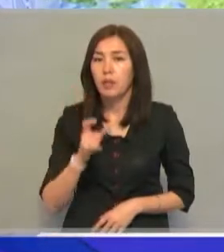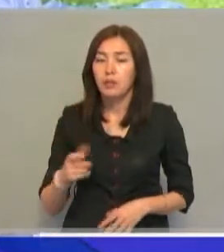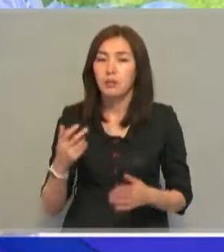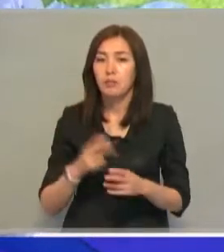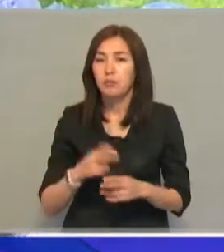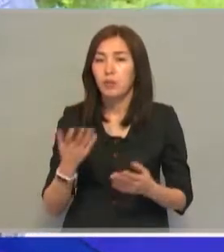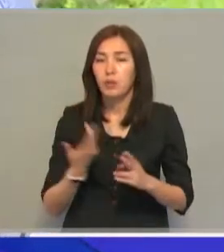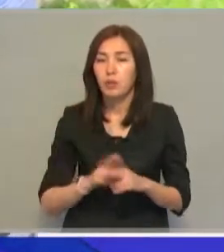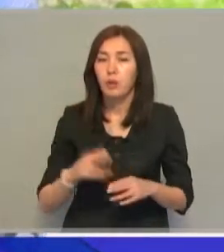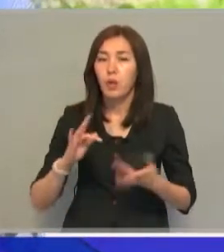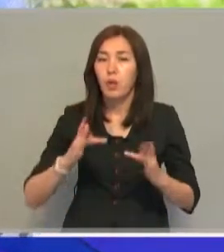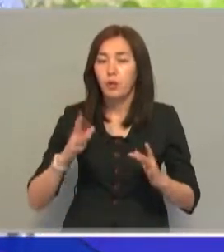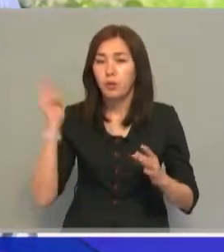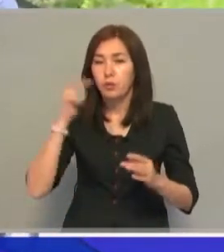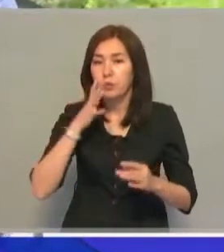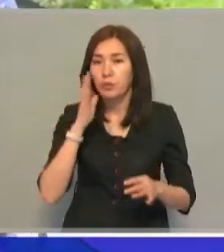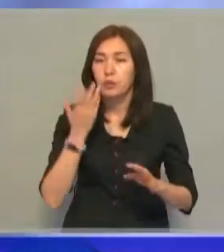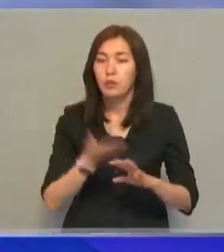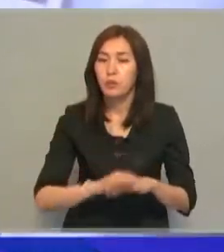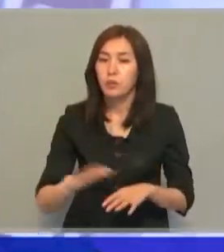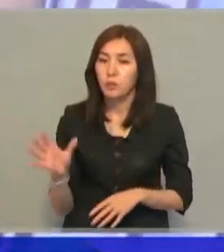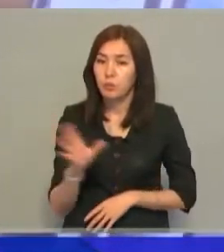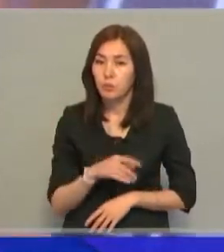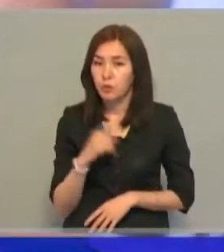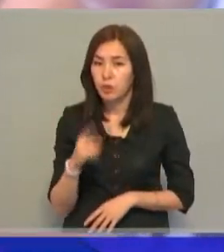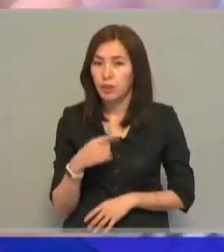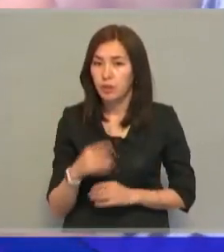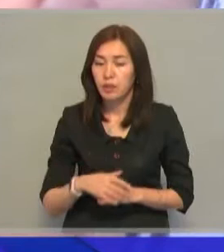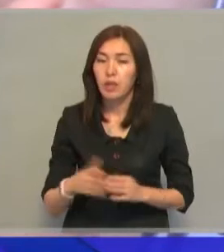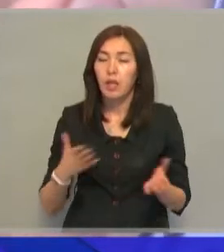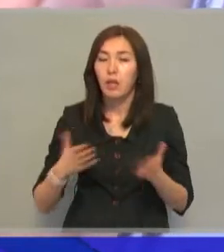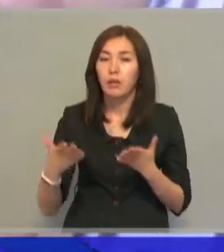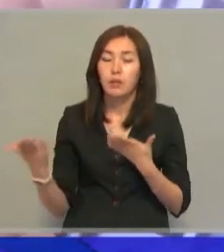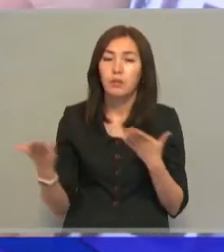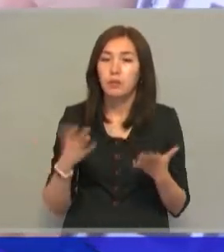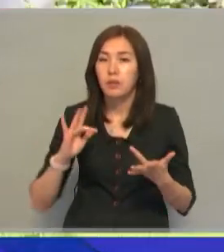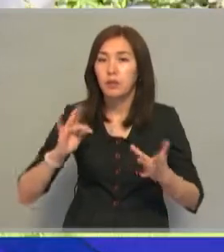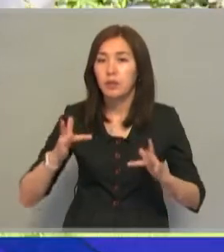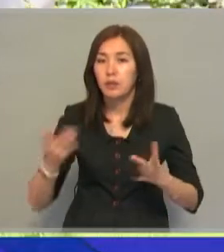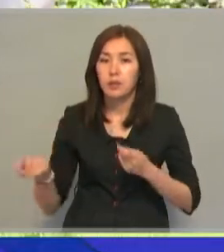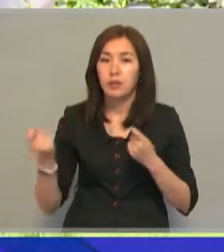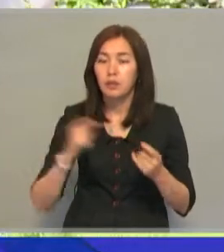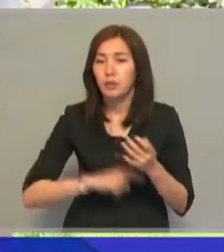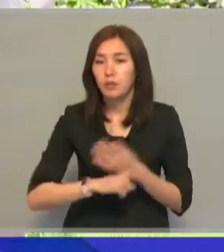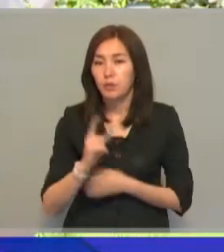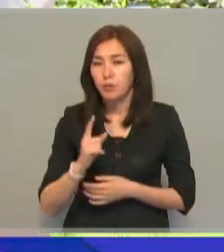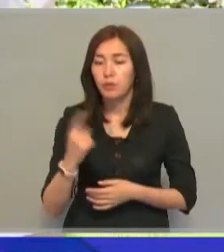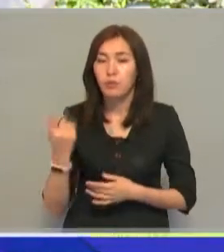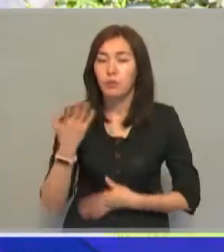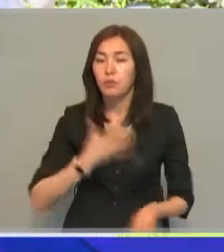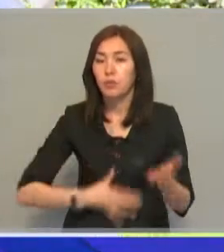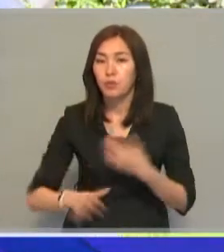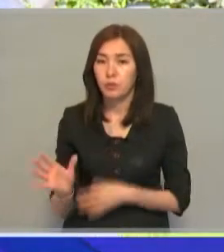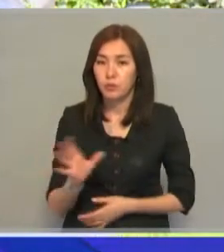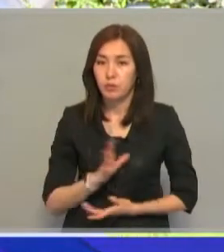дейді. Әсіресе онлайн оқу кезінде қатты қиналғандарын айтады. Көшелеріне кең жолақты интернет кіре бастағанда алғашқылардың